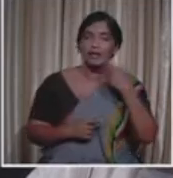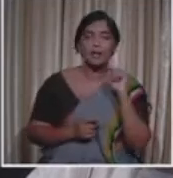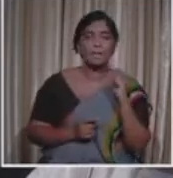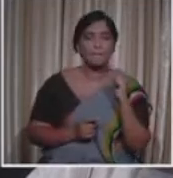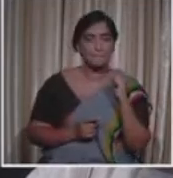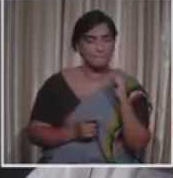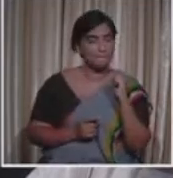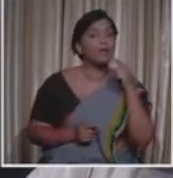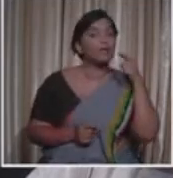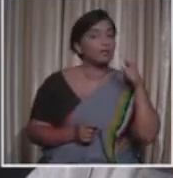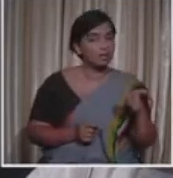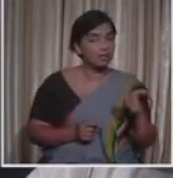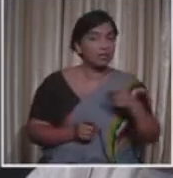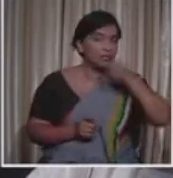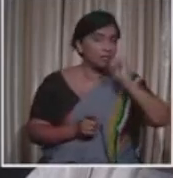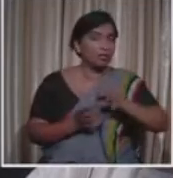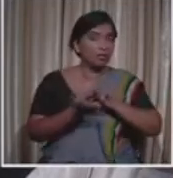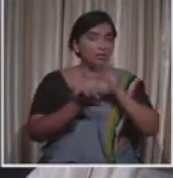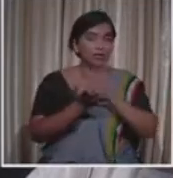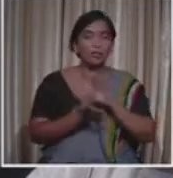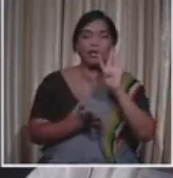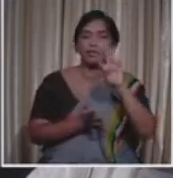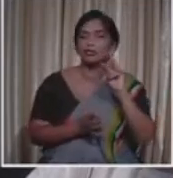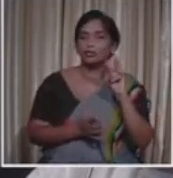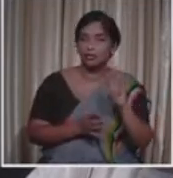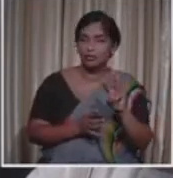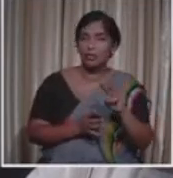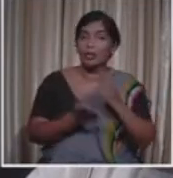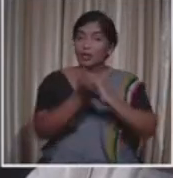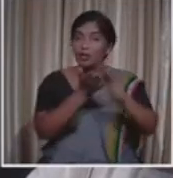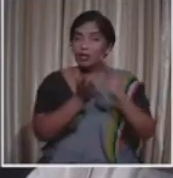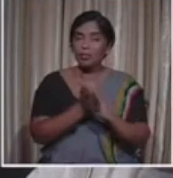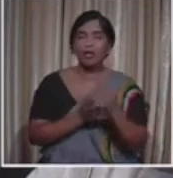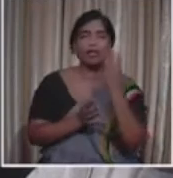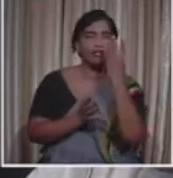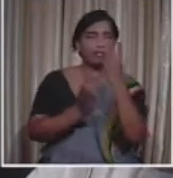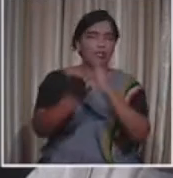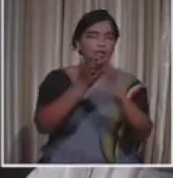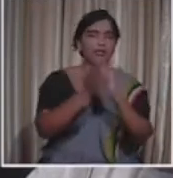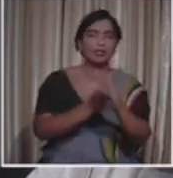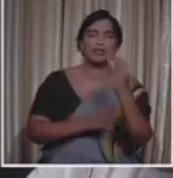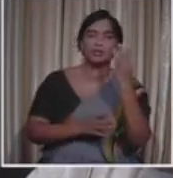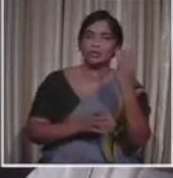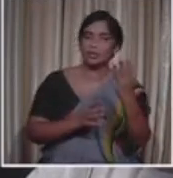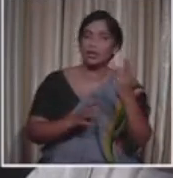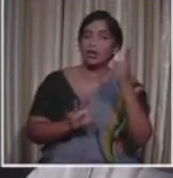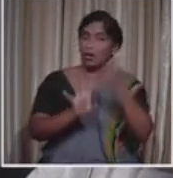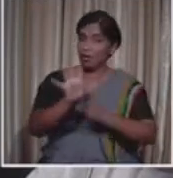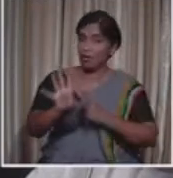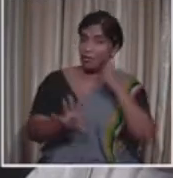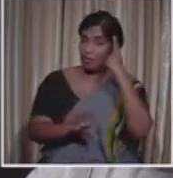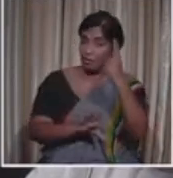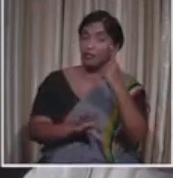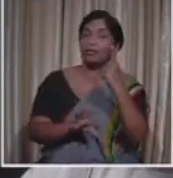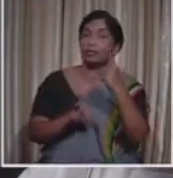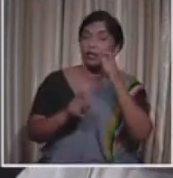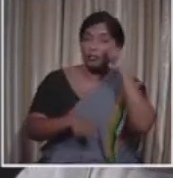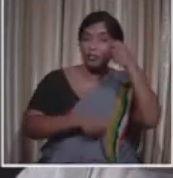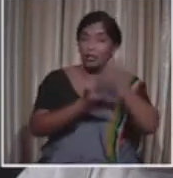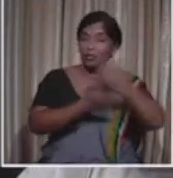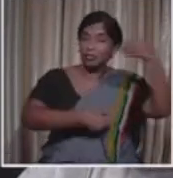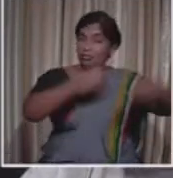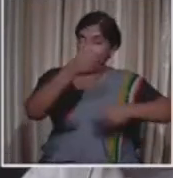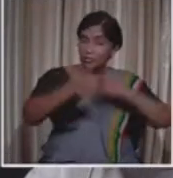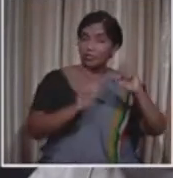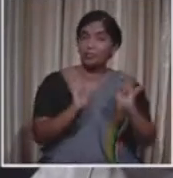150යි, ඒකේ තීන්දුව දීලා තියෙන 43යි, ඒකේ සහන ලැබිලා තියෙන 3 දෙනෙකුට විතරයි. අපි අවුරුද්දක් අවුරුද්දක් මහජන පෙත් සංකාරක